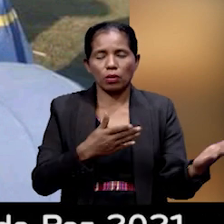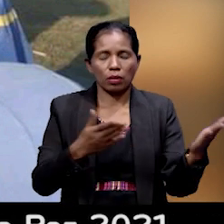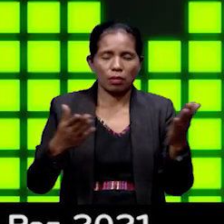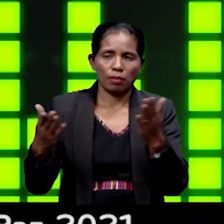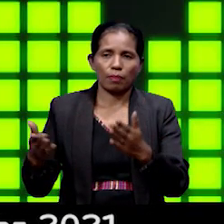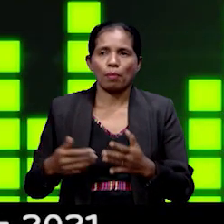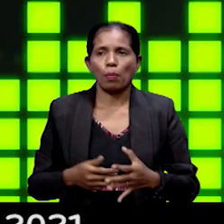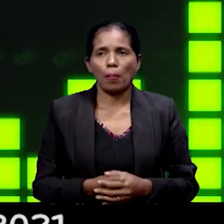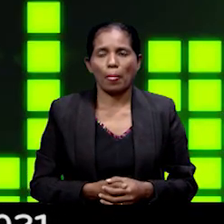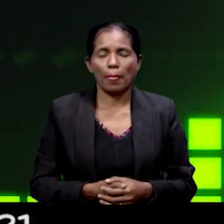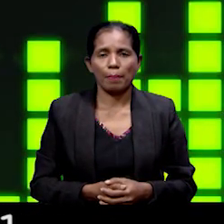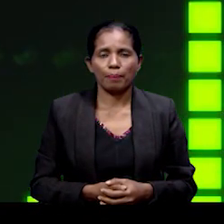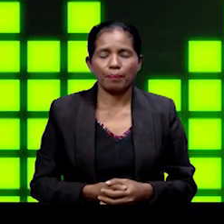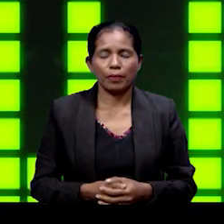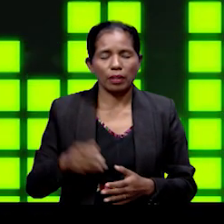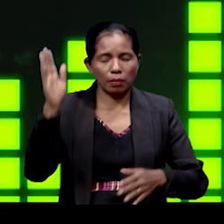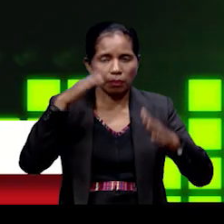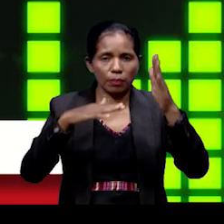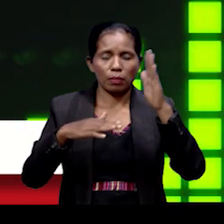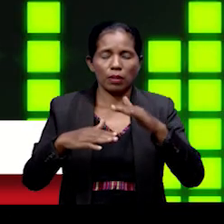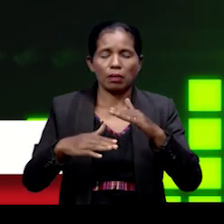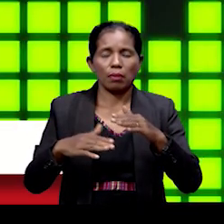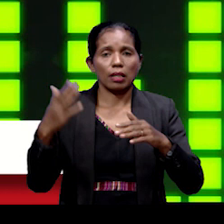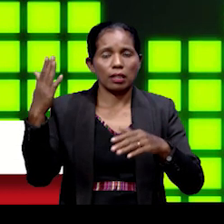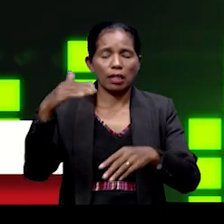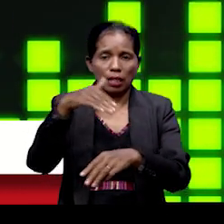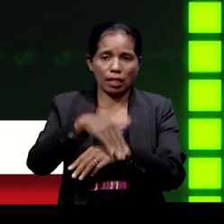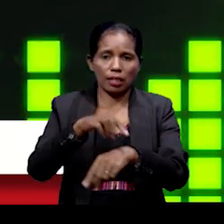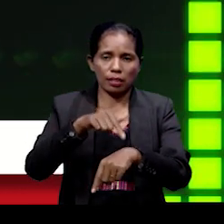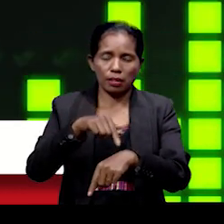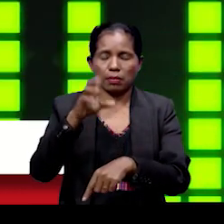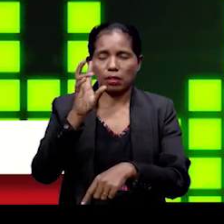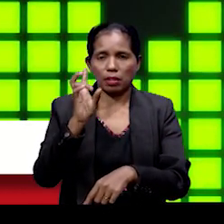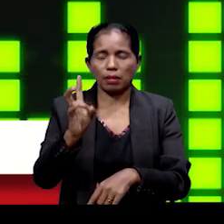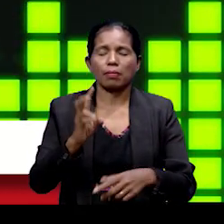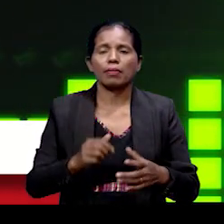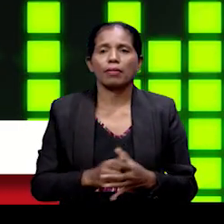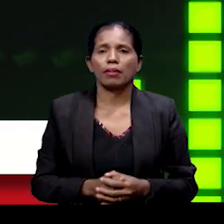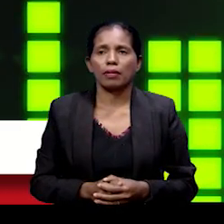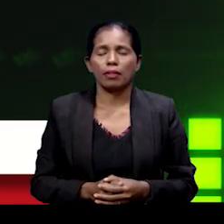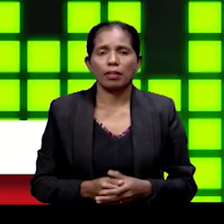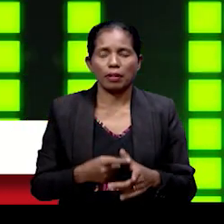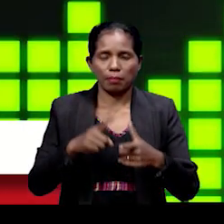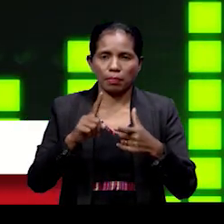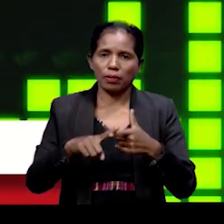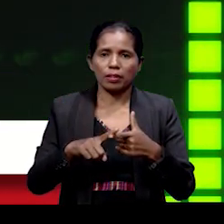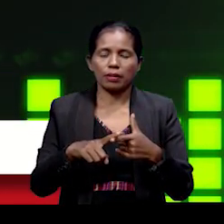autopsia. Acontecimento ne acontece urukalan. Si. Nas oite umaras.